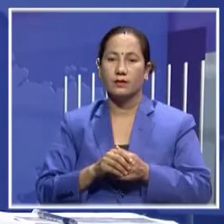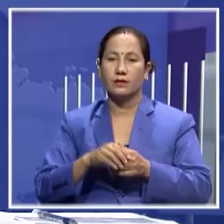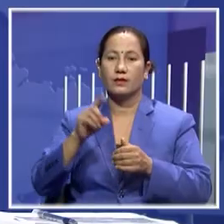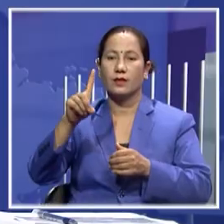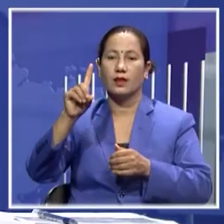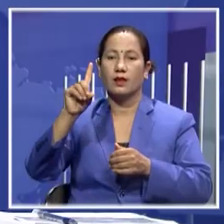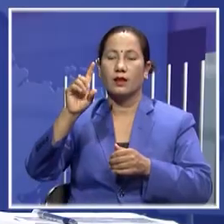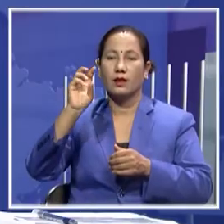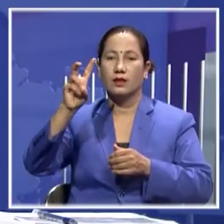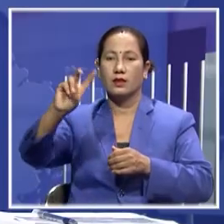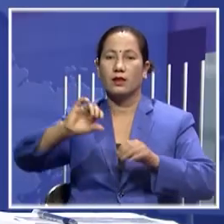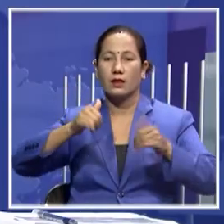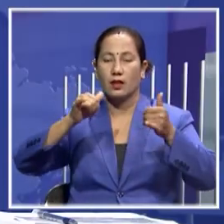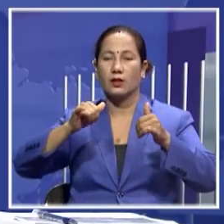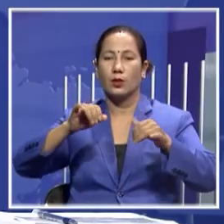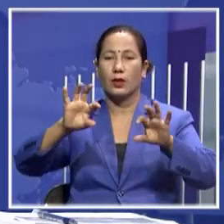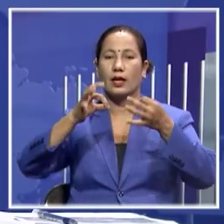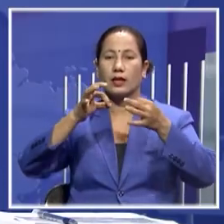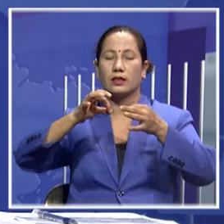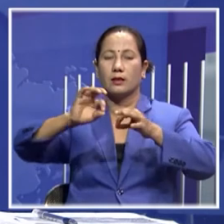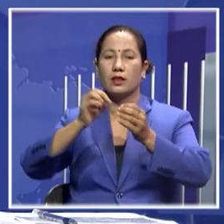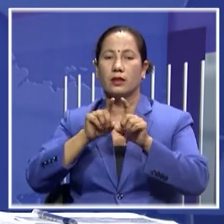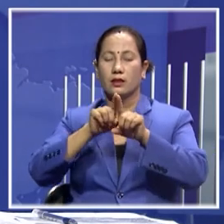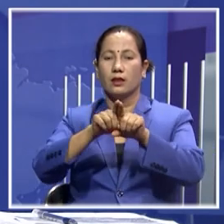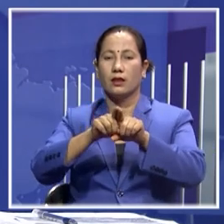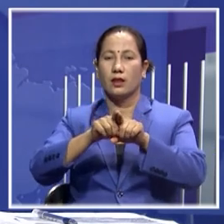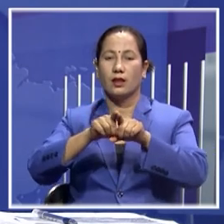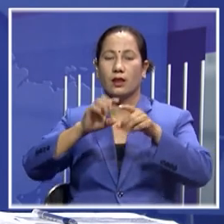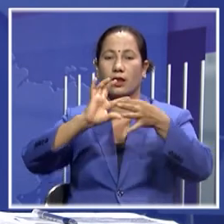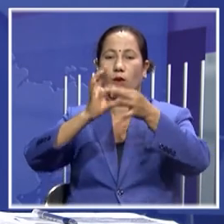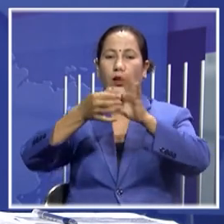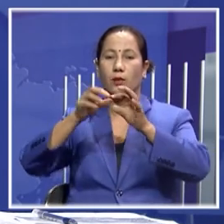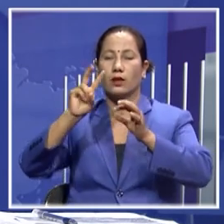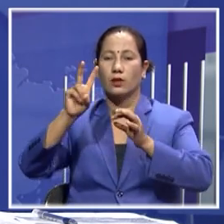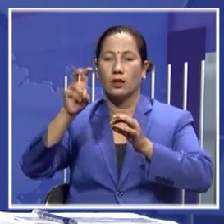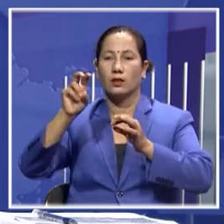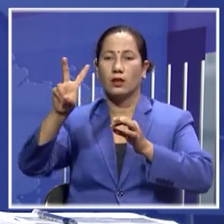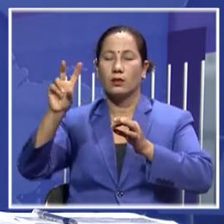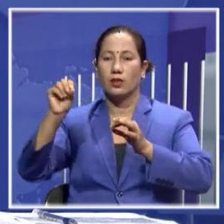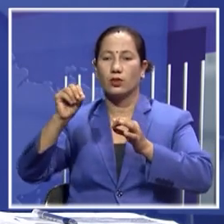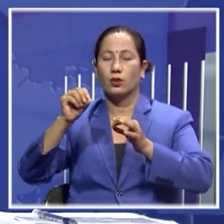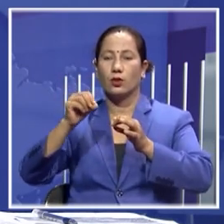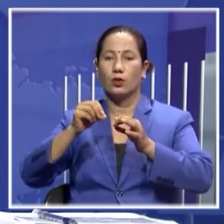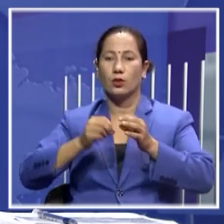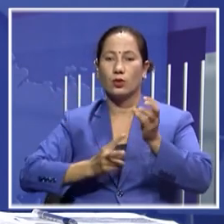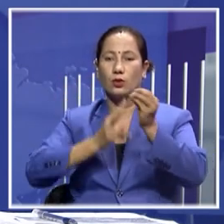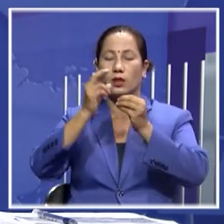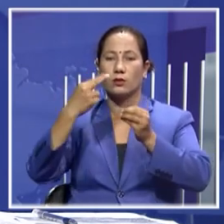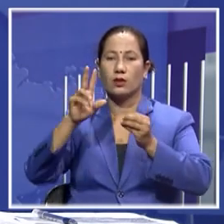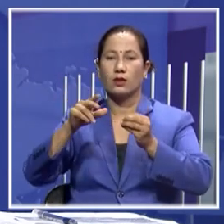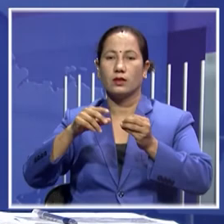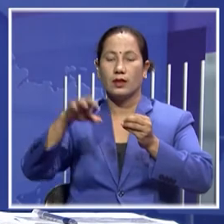हजारौं खेलाडीहरू र आकर्षक आतिशबाजीसँगै टोकियो पाराओलम्पिक 2020 को उद्घाटन भएको छ।